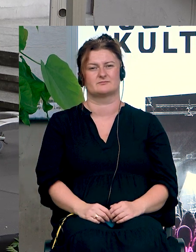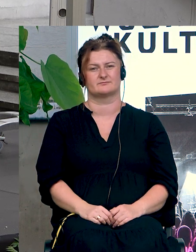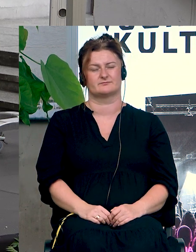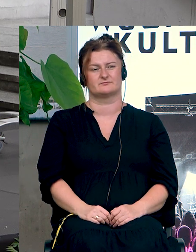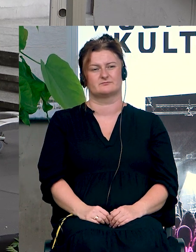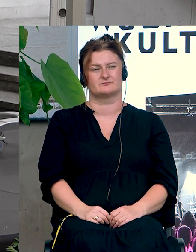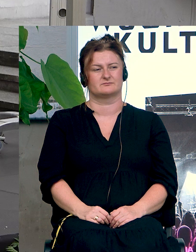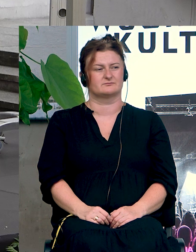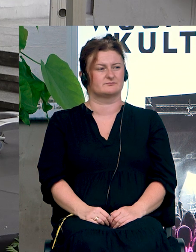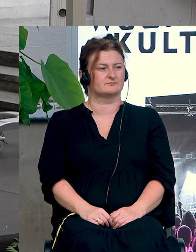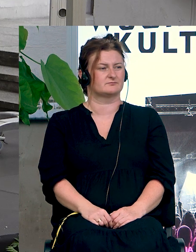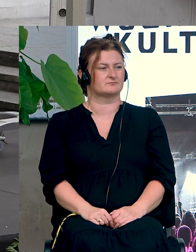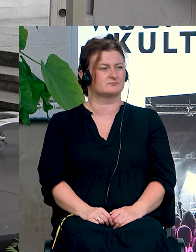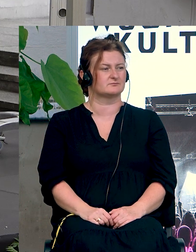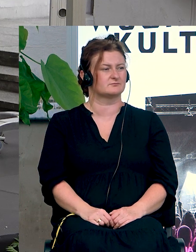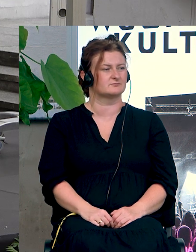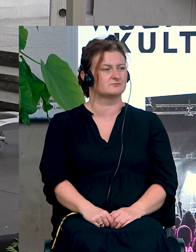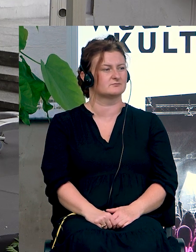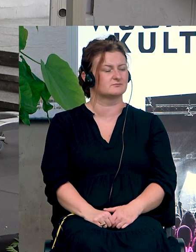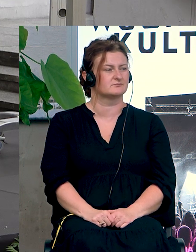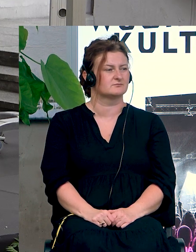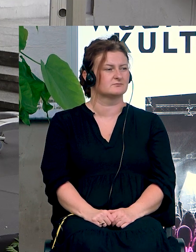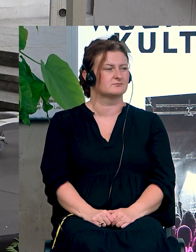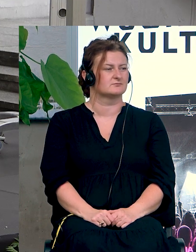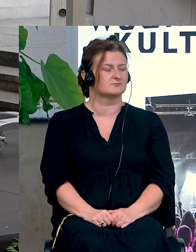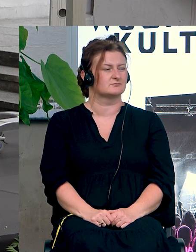Тут ще пані з приводу. І...